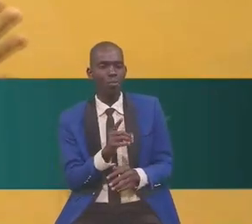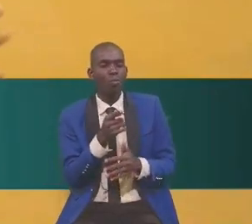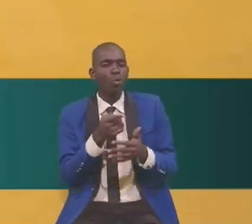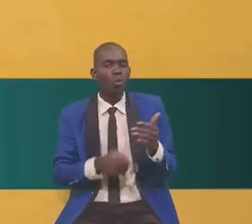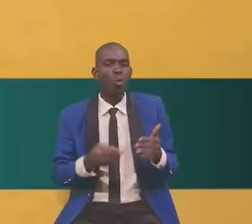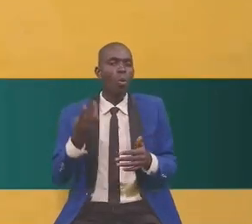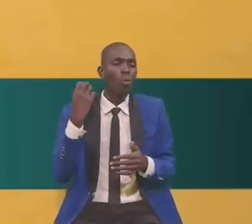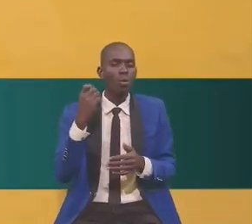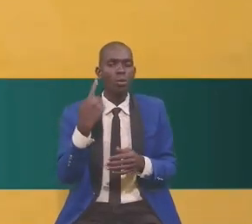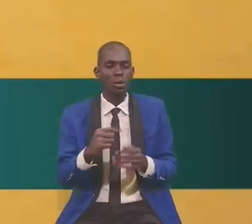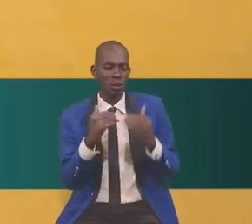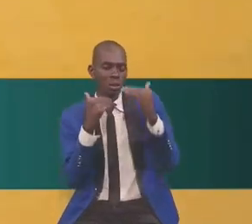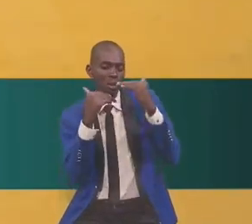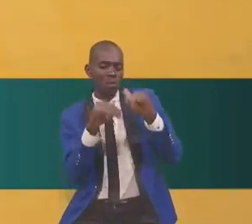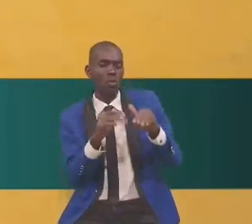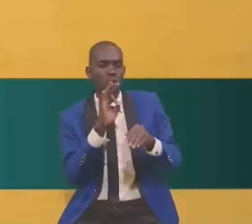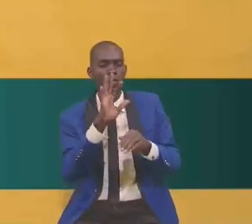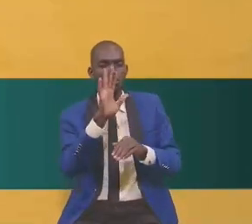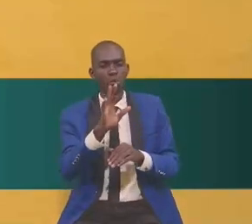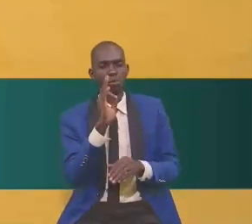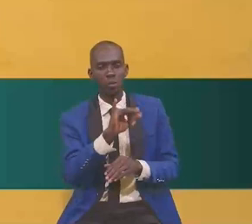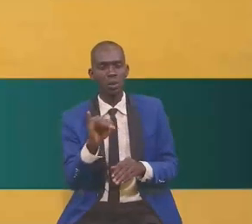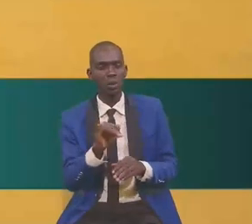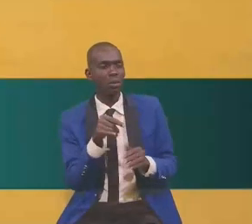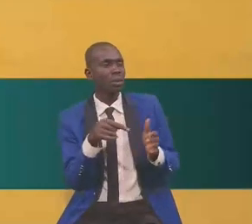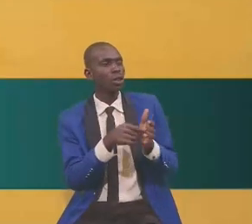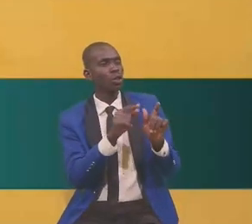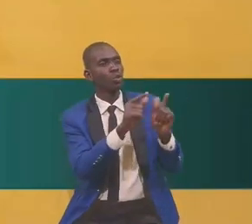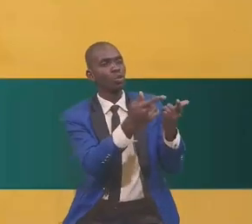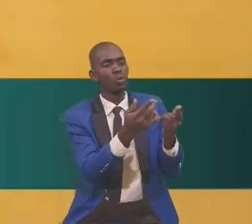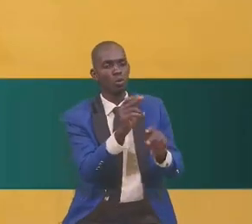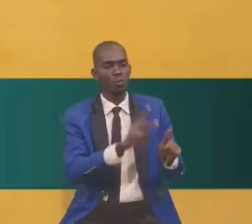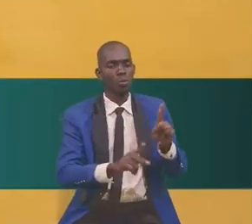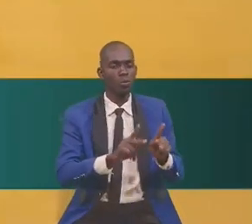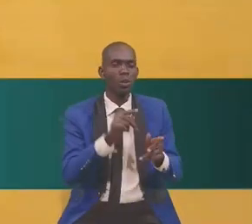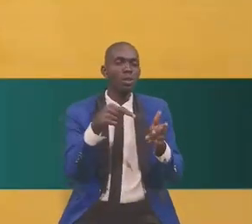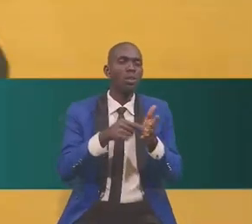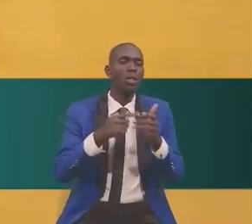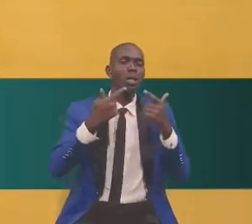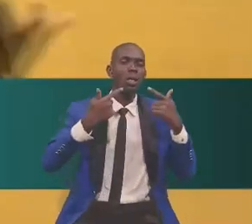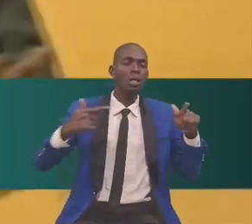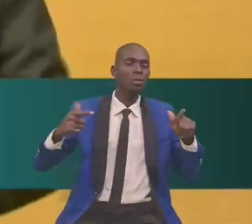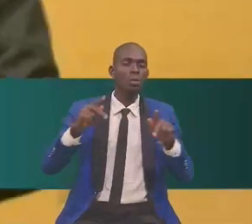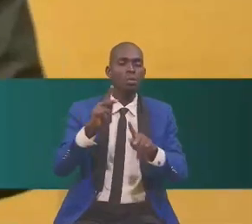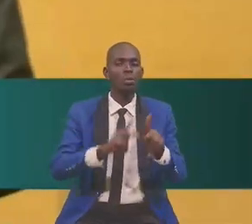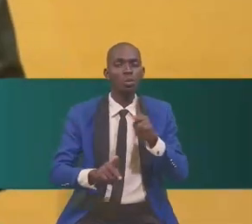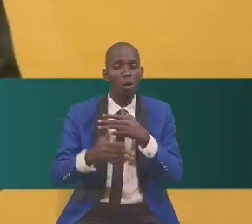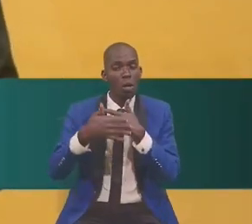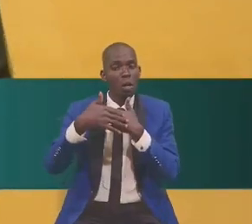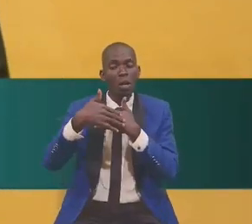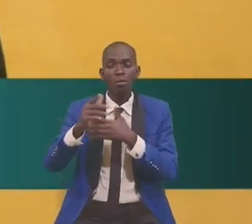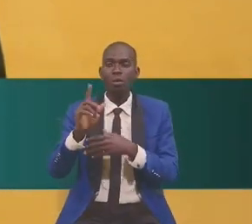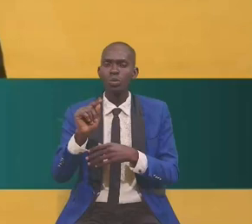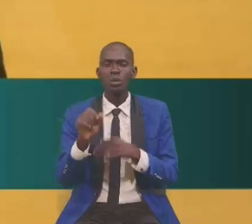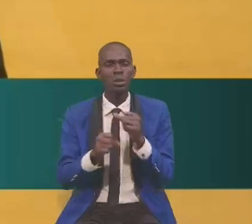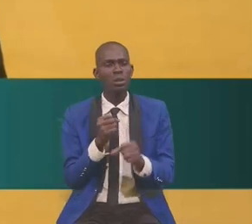vos sorties? Telle tribu, telle langue, après 20 ans. Qu'est-ce que Dieu vous a